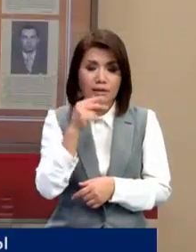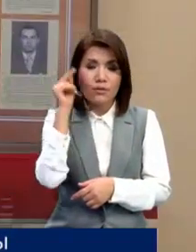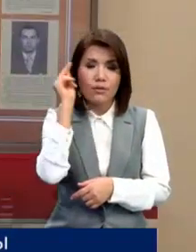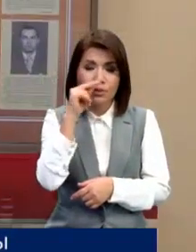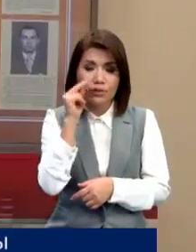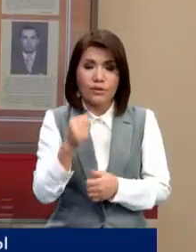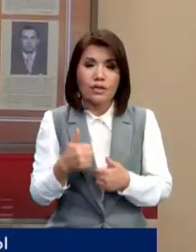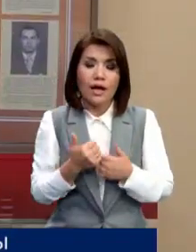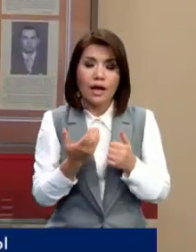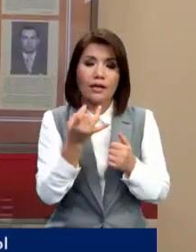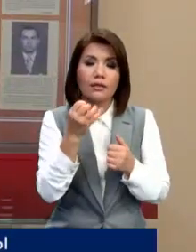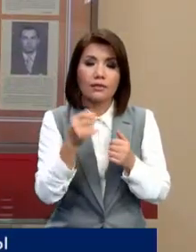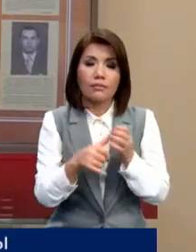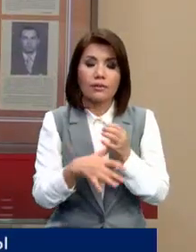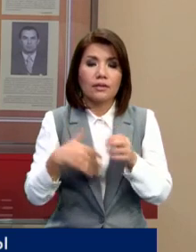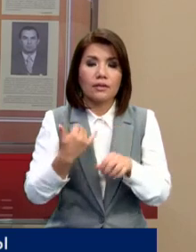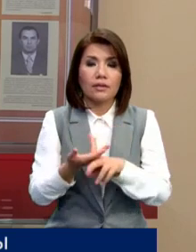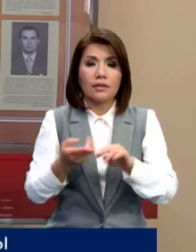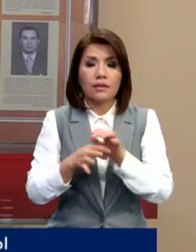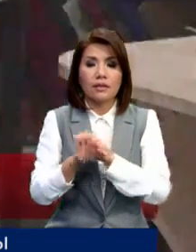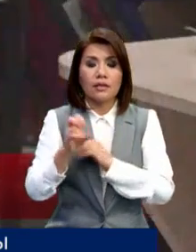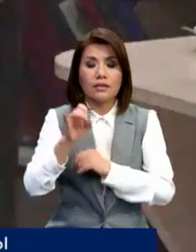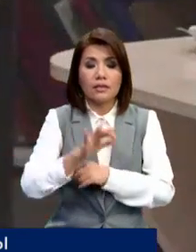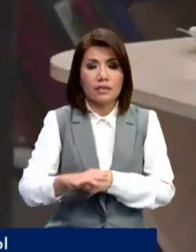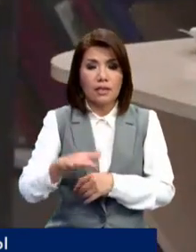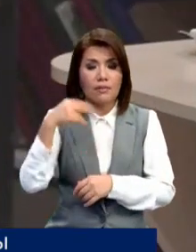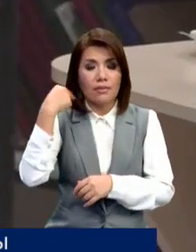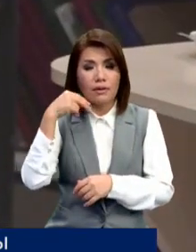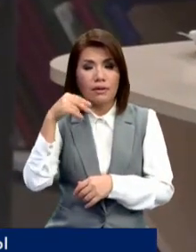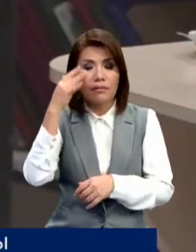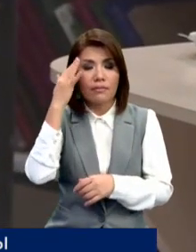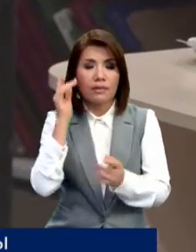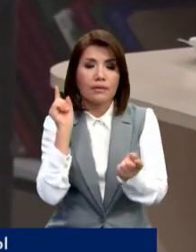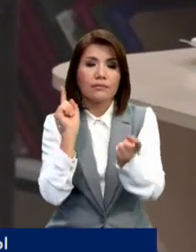Ақтаулық балалар мемлекет басшысы Қасым Жомарт Кемелұлымен кездесуді